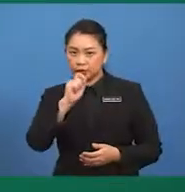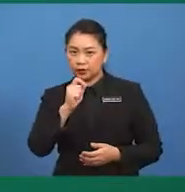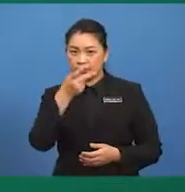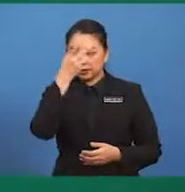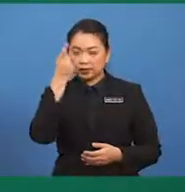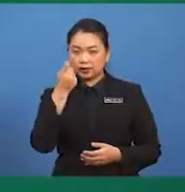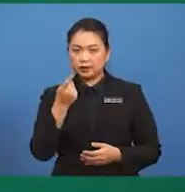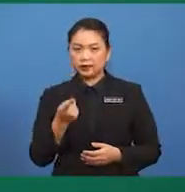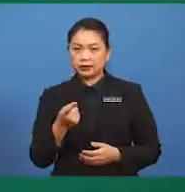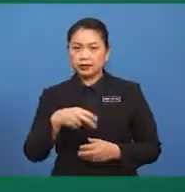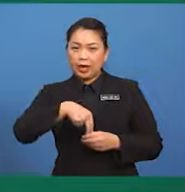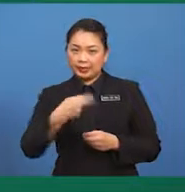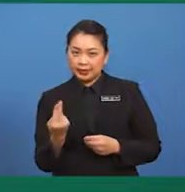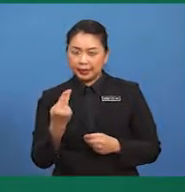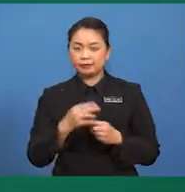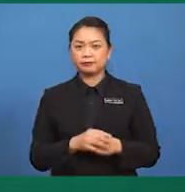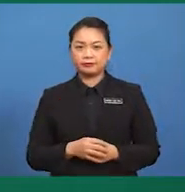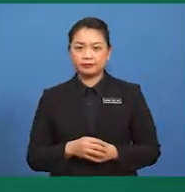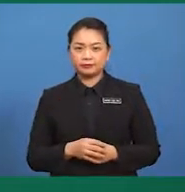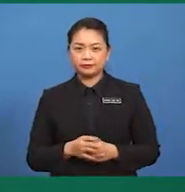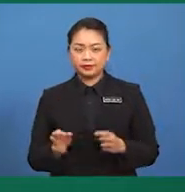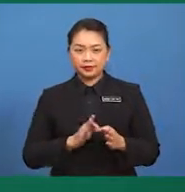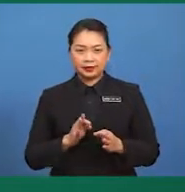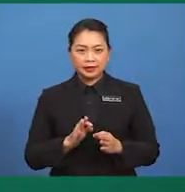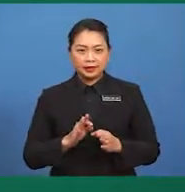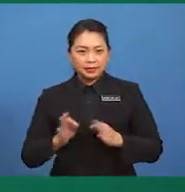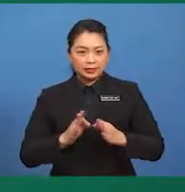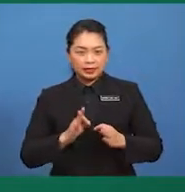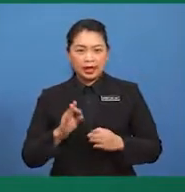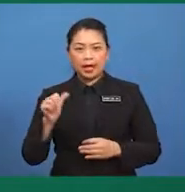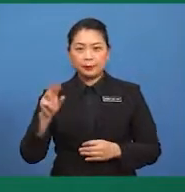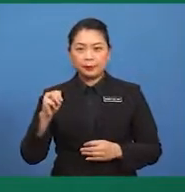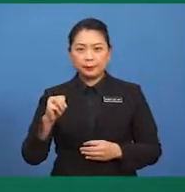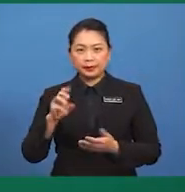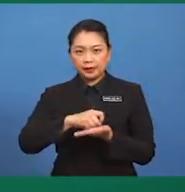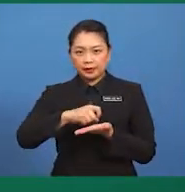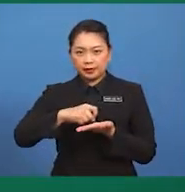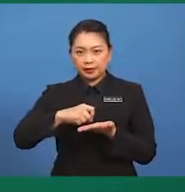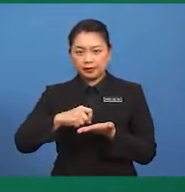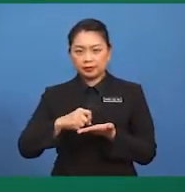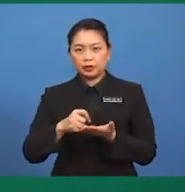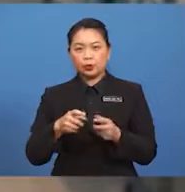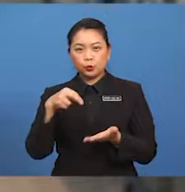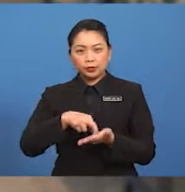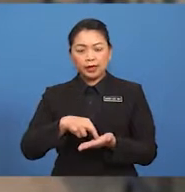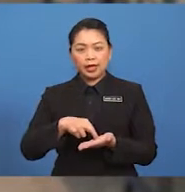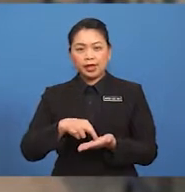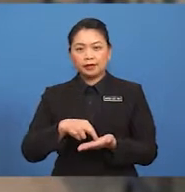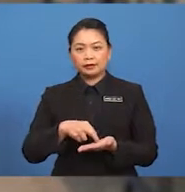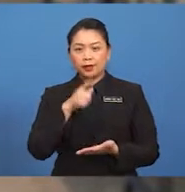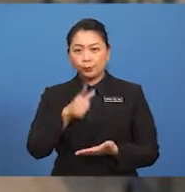terpulih ialah hasil. Keterangan am kita tulis merekod hutang lapuk terpulih.